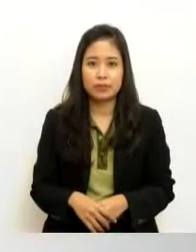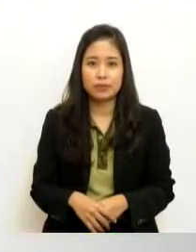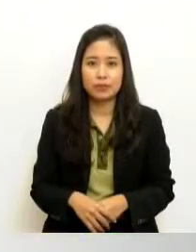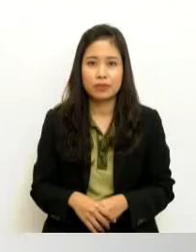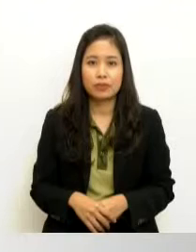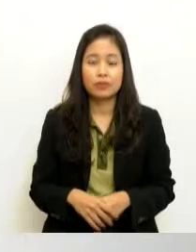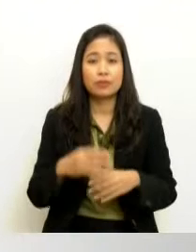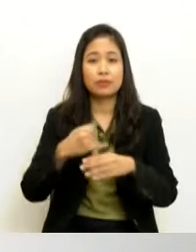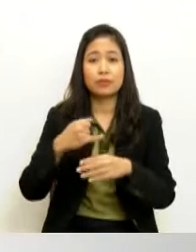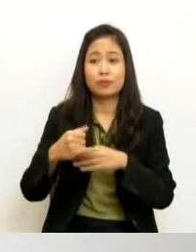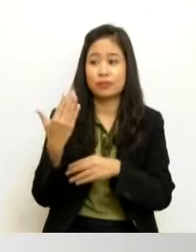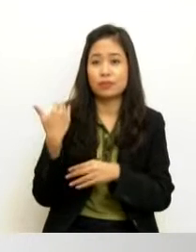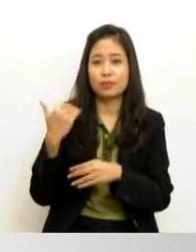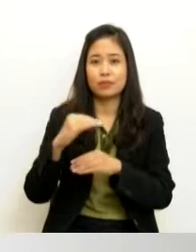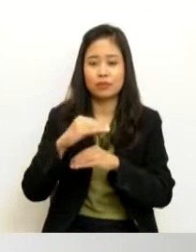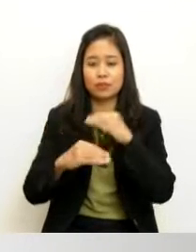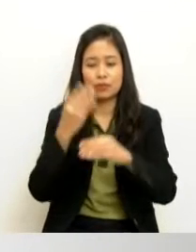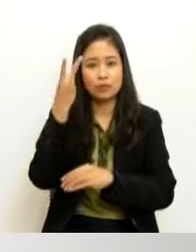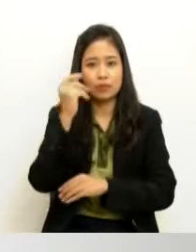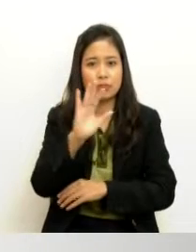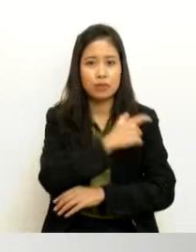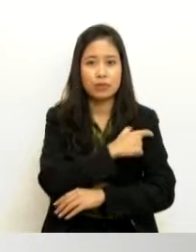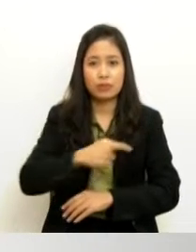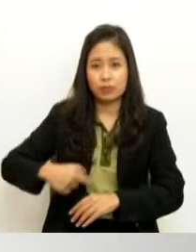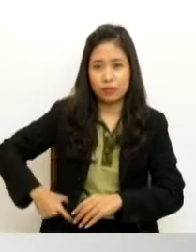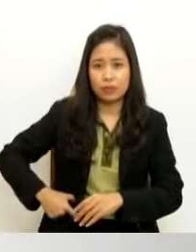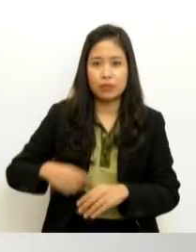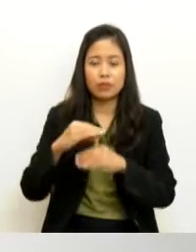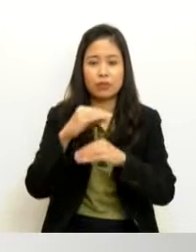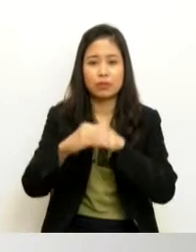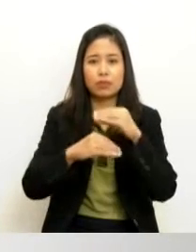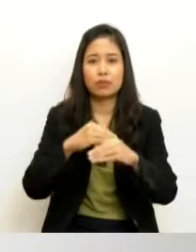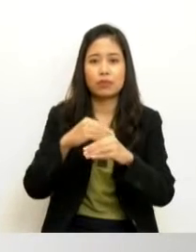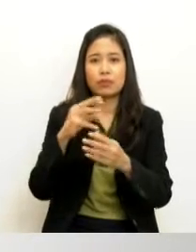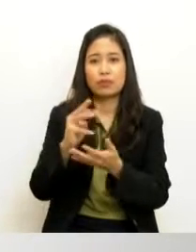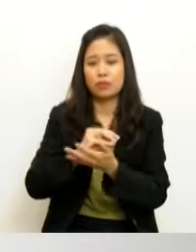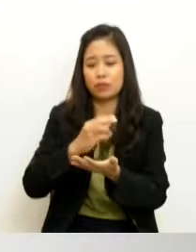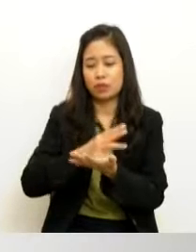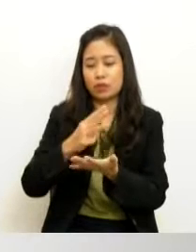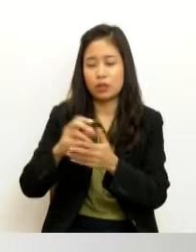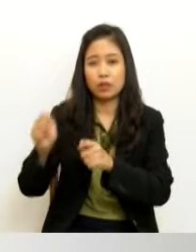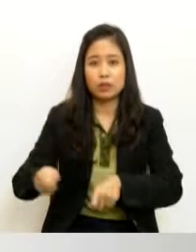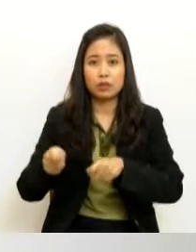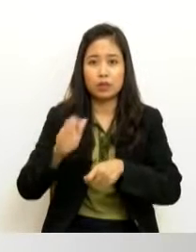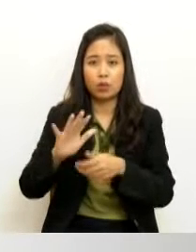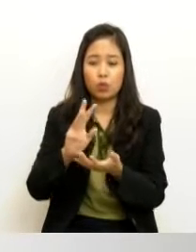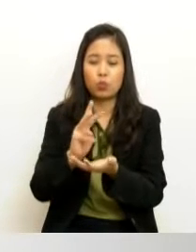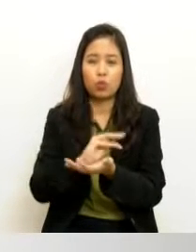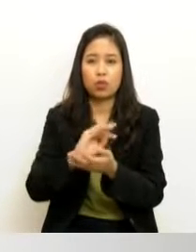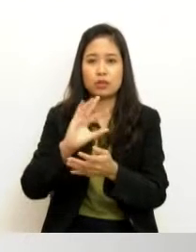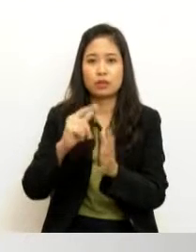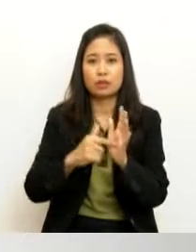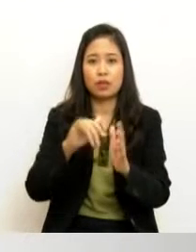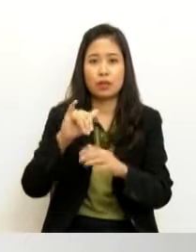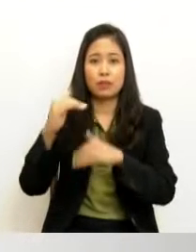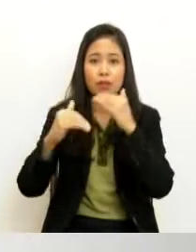และที่จบลงไปนั้นนะคะนั่นคือโครงการอันเนื่องมาจากพระราชดำริค่ะโครงการศูนย์บริการวิชาการเกษตรของมูลนิธิชัยพัฒนานะคะท่